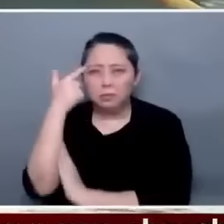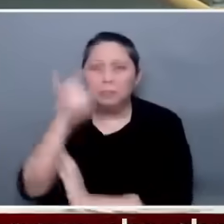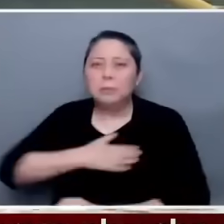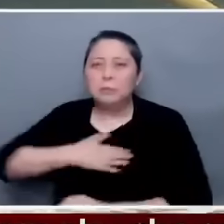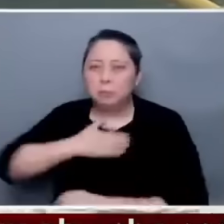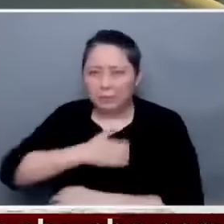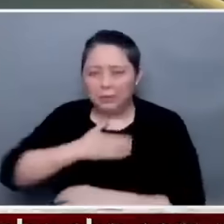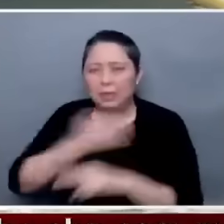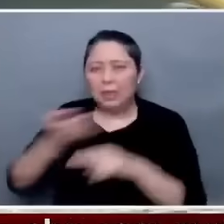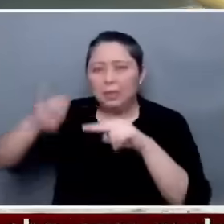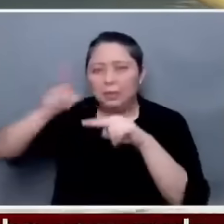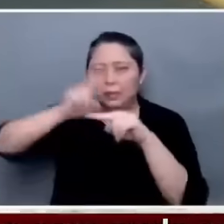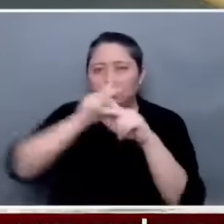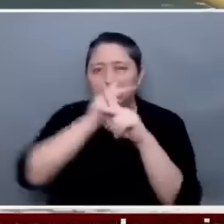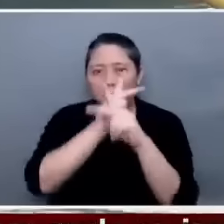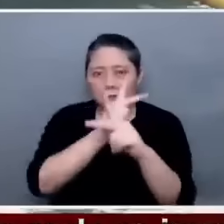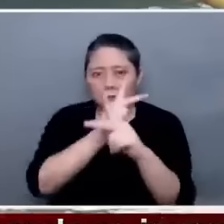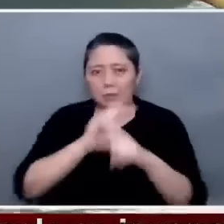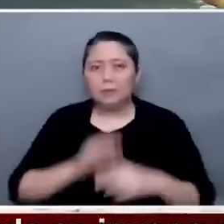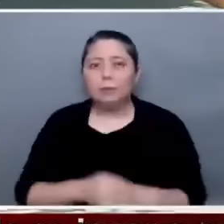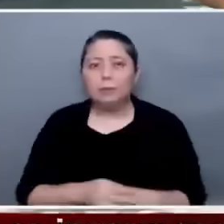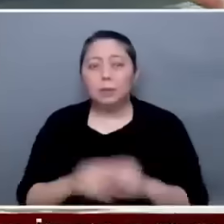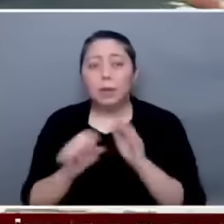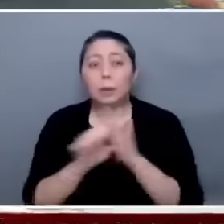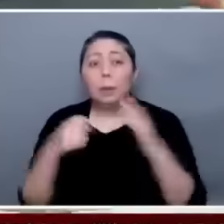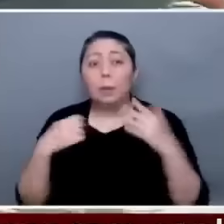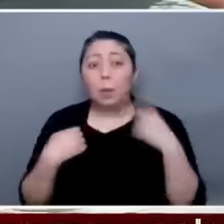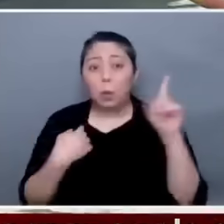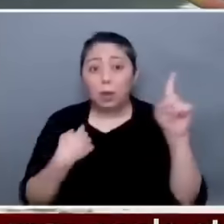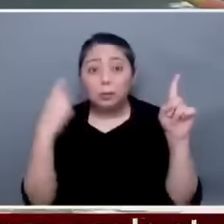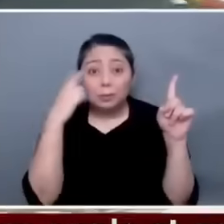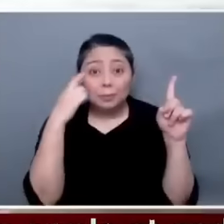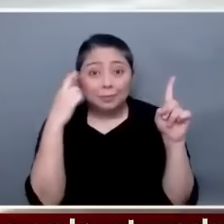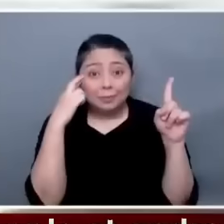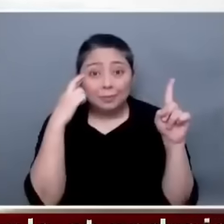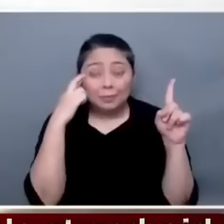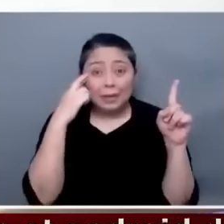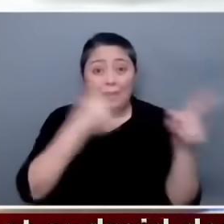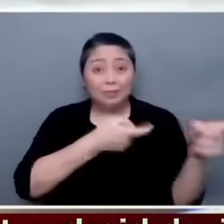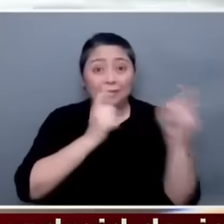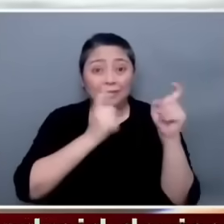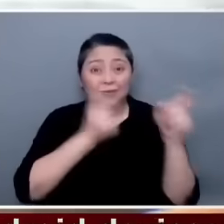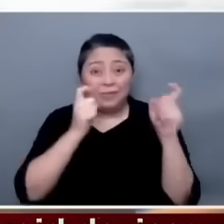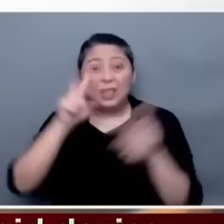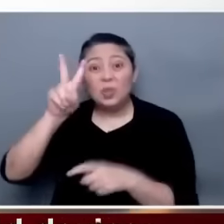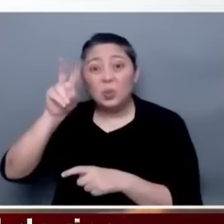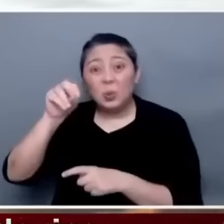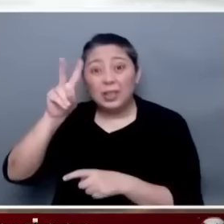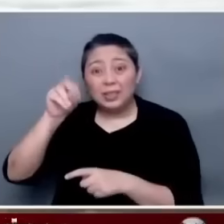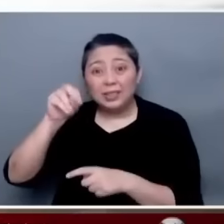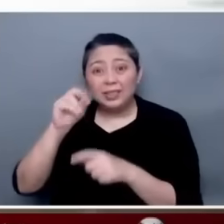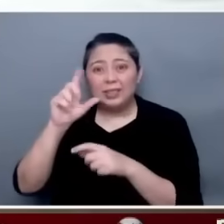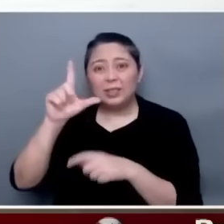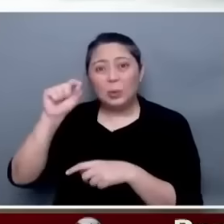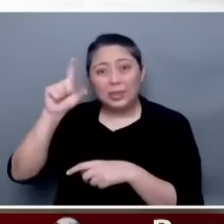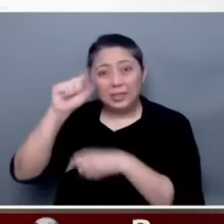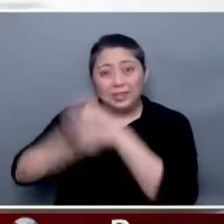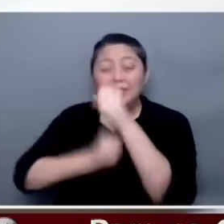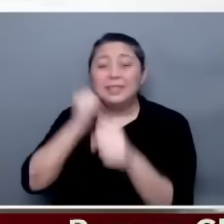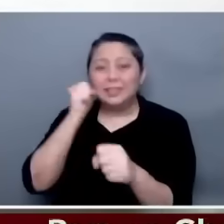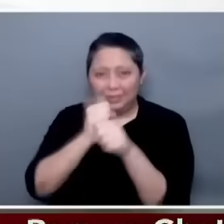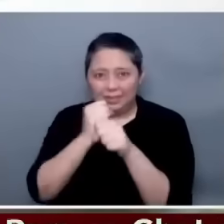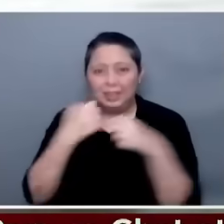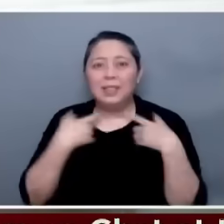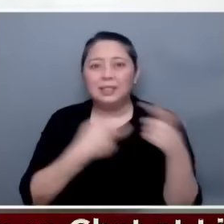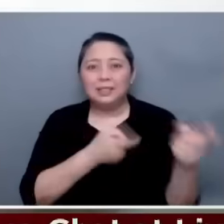Magdadalawang dekada ng mangingisda si Maroni sa Pag-asa Island sa West Philippine Sea. Pero nitong mga nagdaang taon, kumaunti